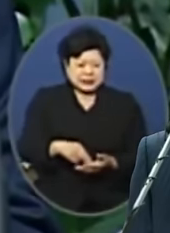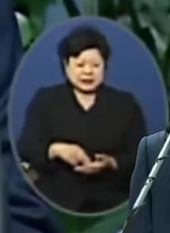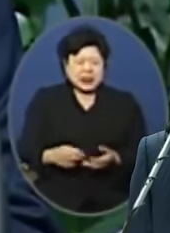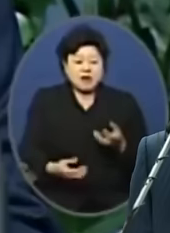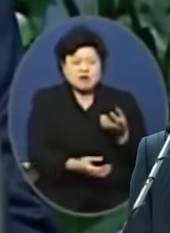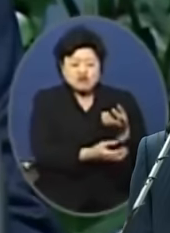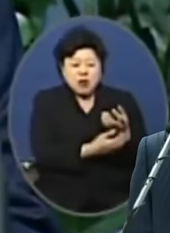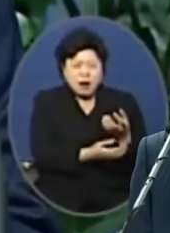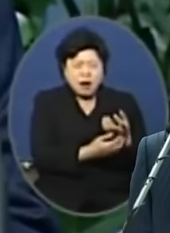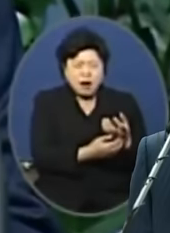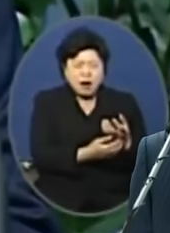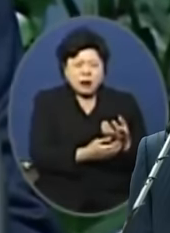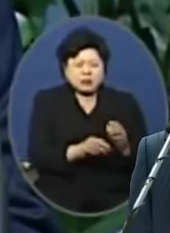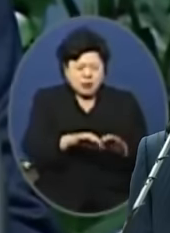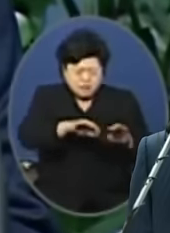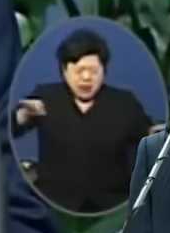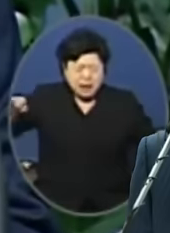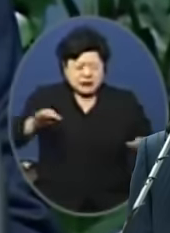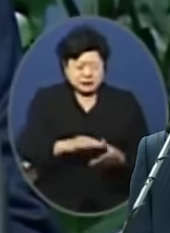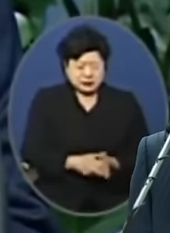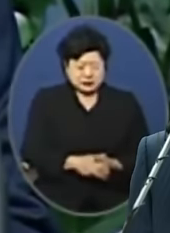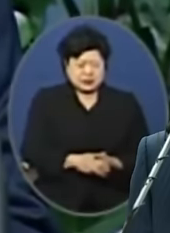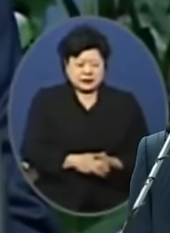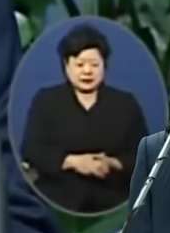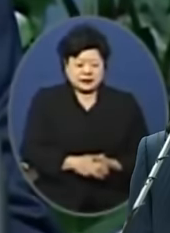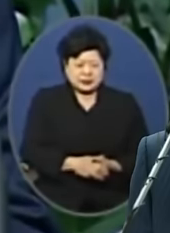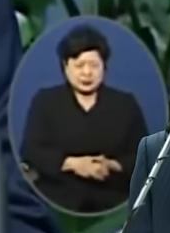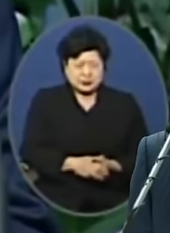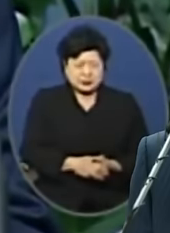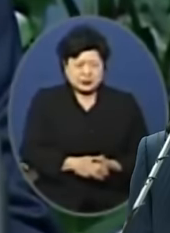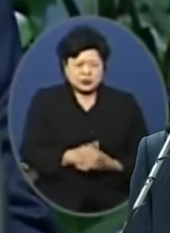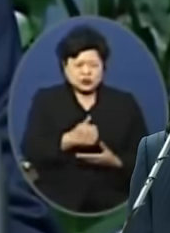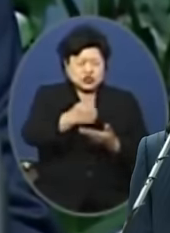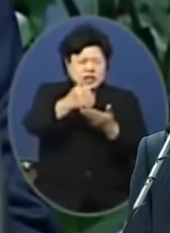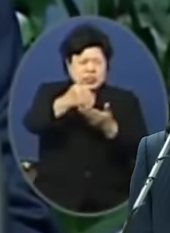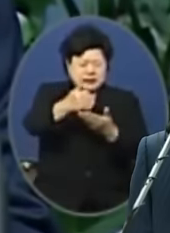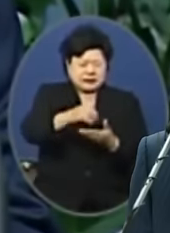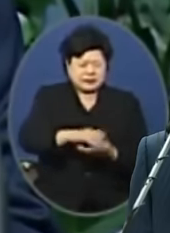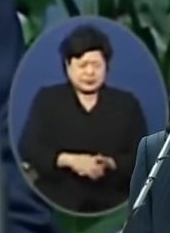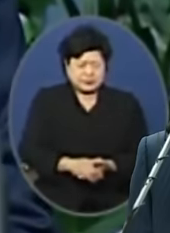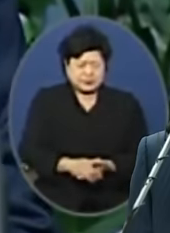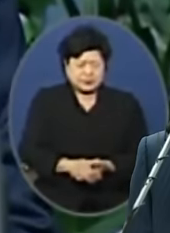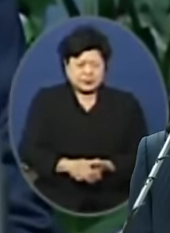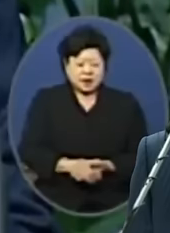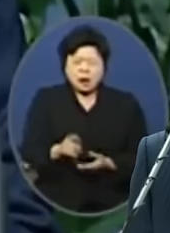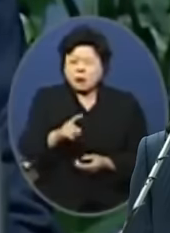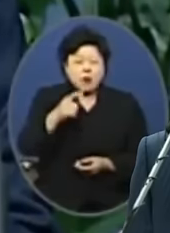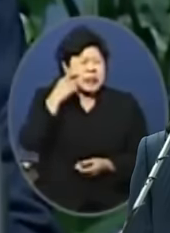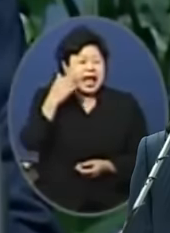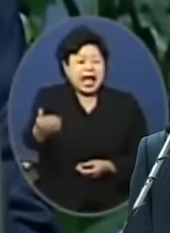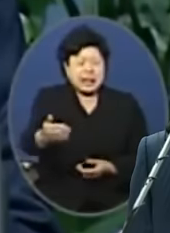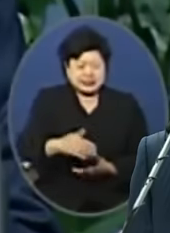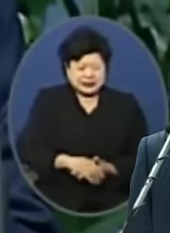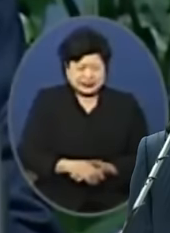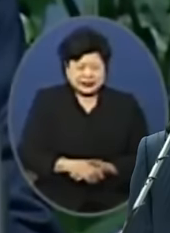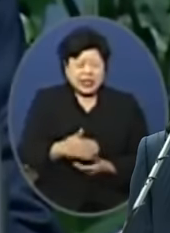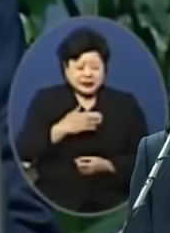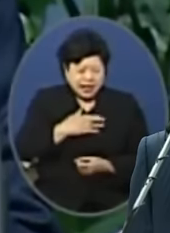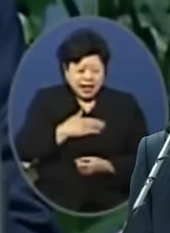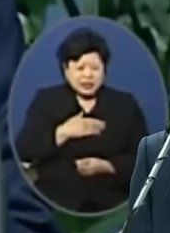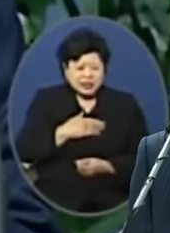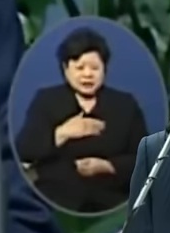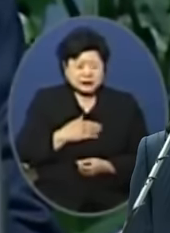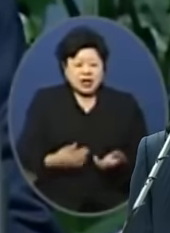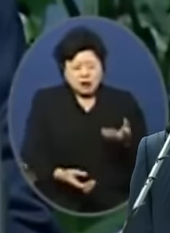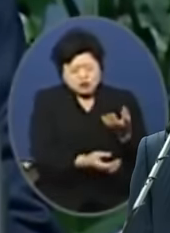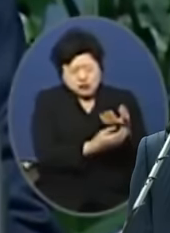부엌에서 방문을 확 열어젖히면서 주님 보고, 주님 이게 뭡니까? 나는